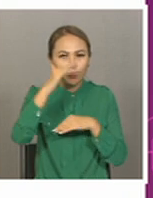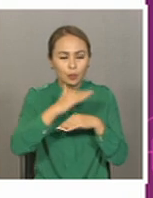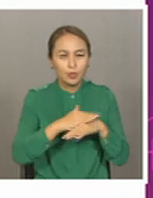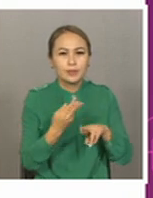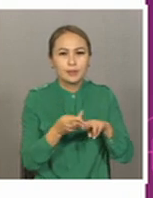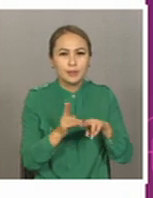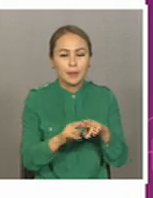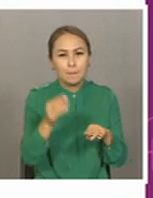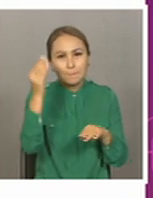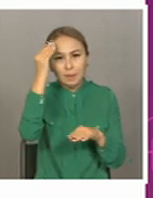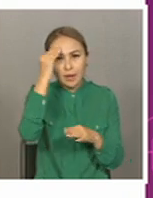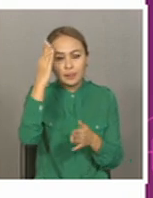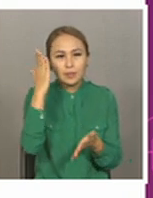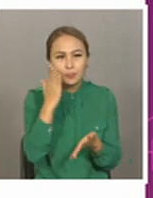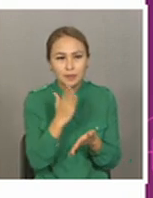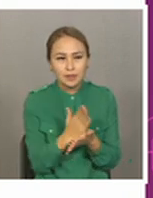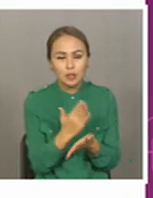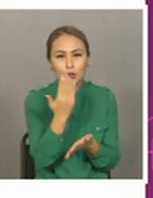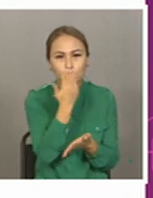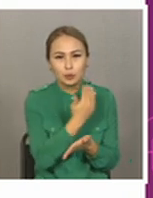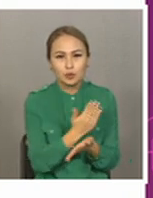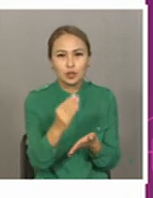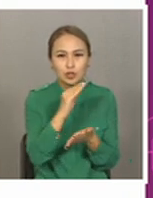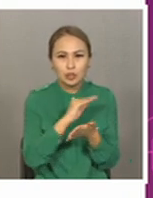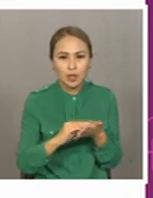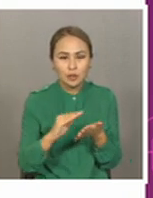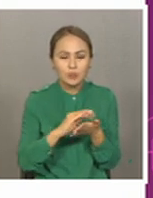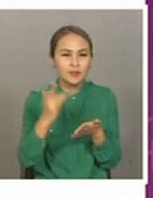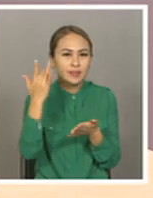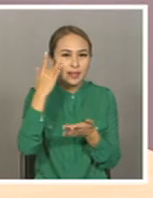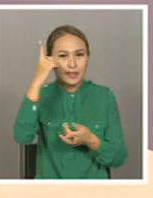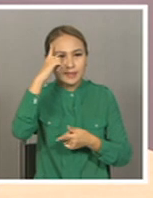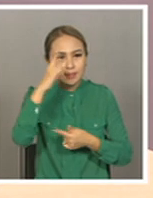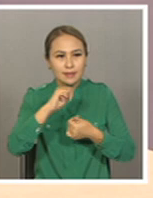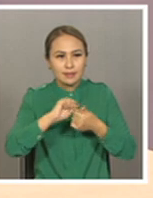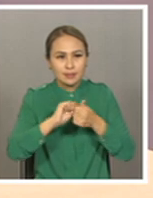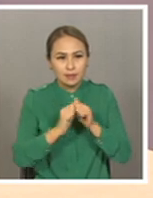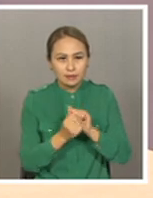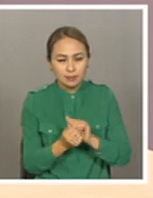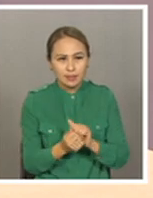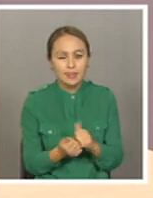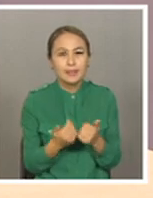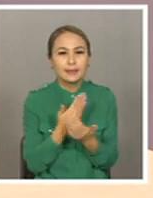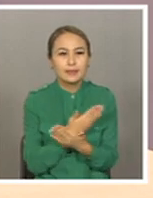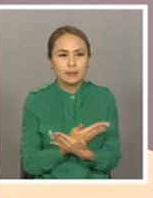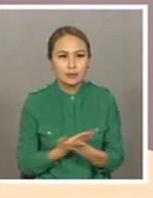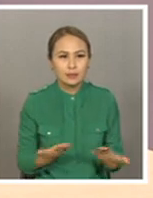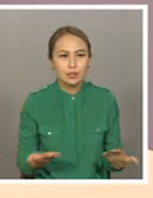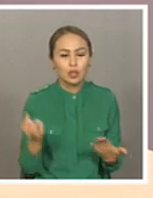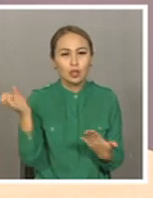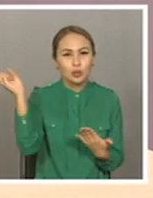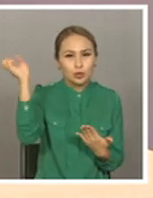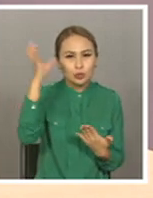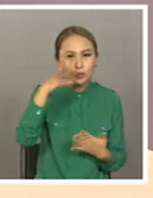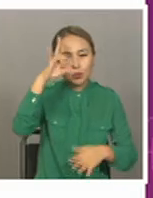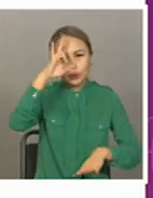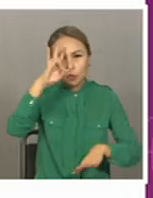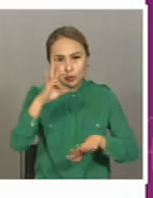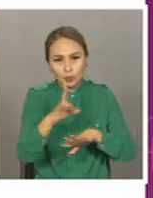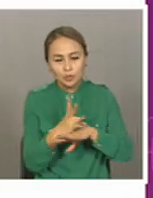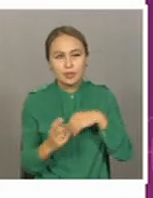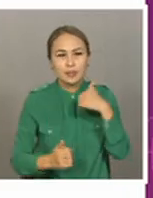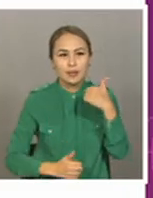мағынаны білдіреді. Оның жазылуын естеріңе сақтаңдар. Енді күн мен түнді салыстырайықшы.